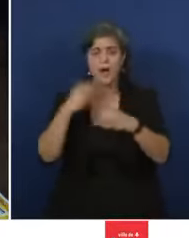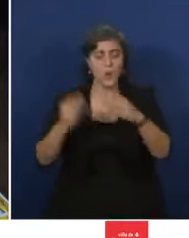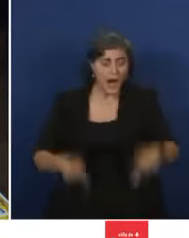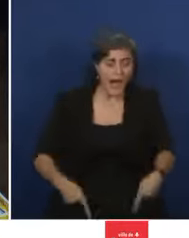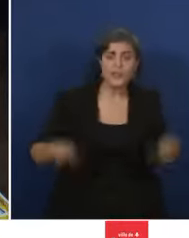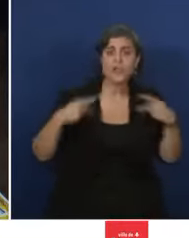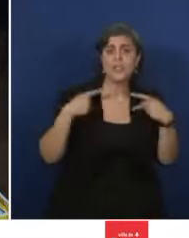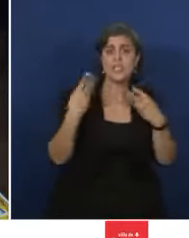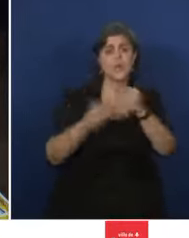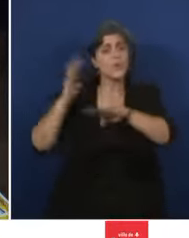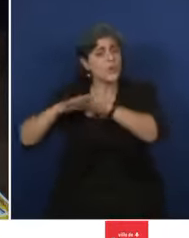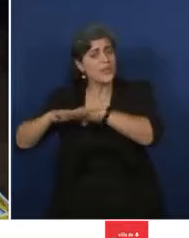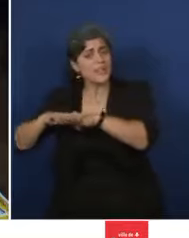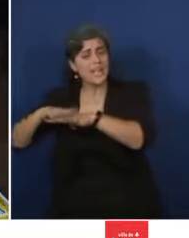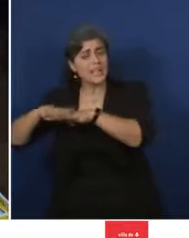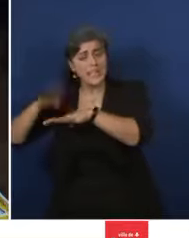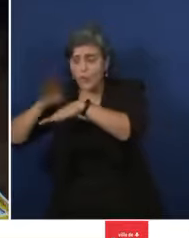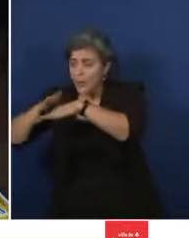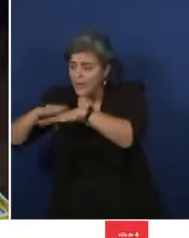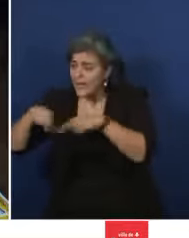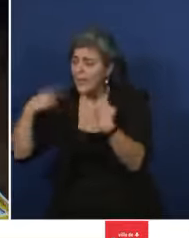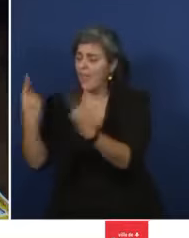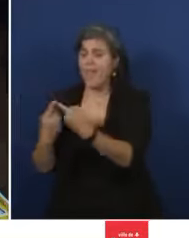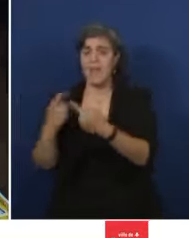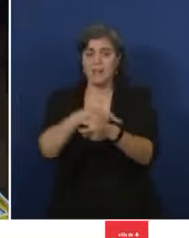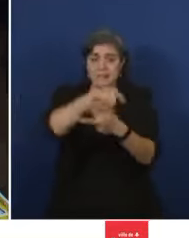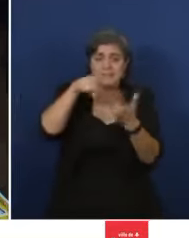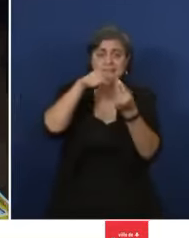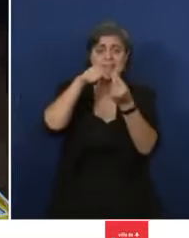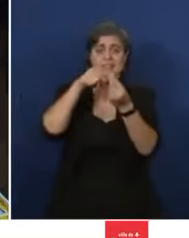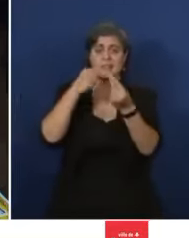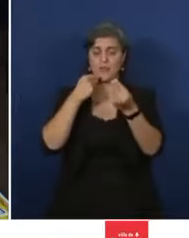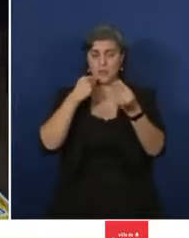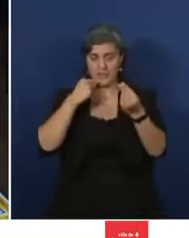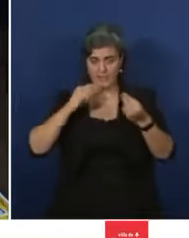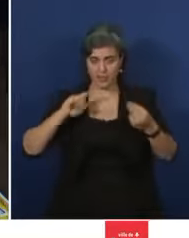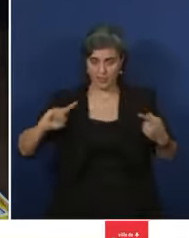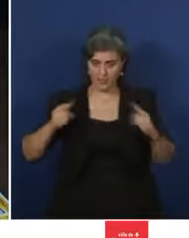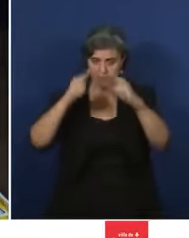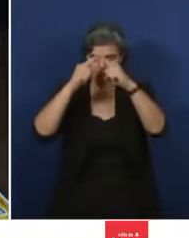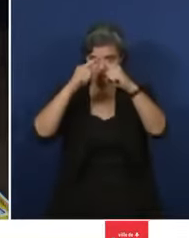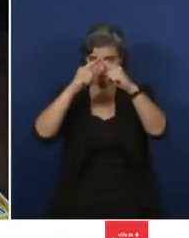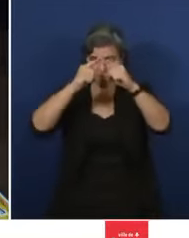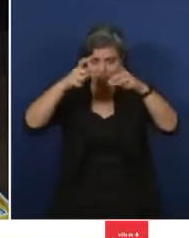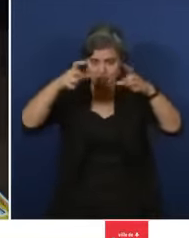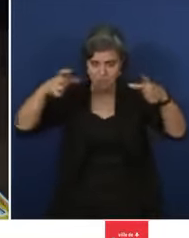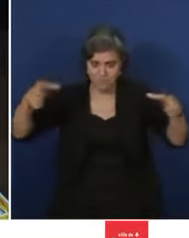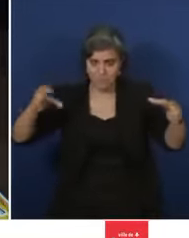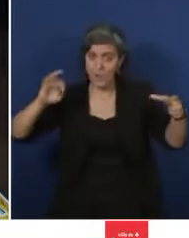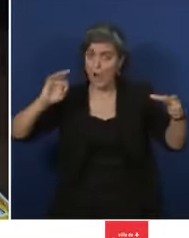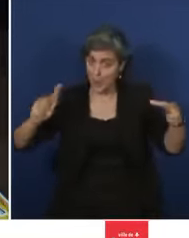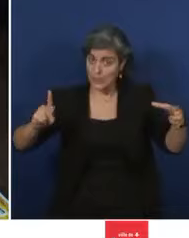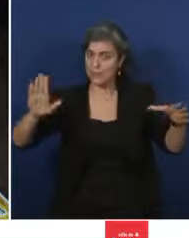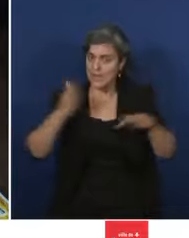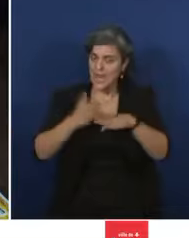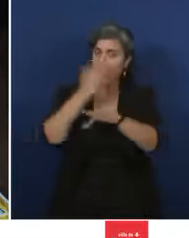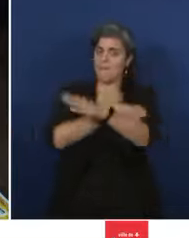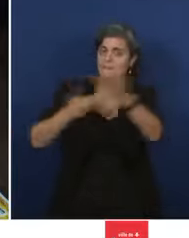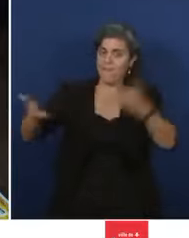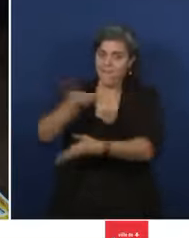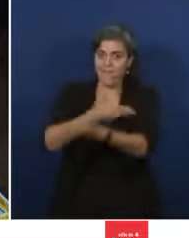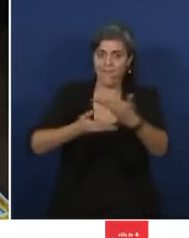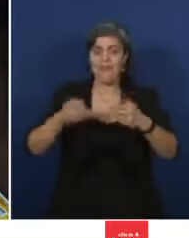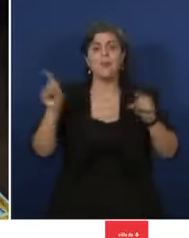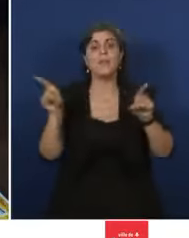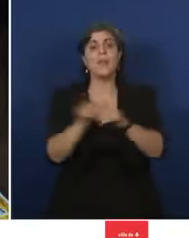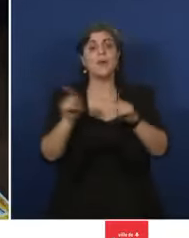conseils de quartier, la façon d'aborder la géographie de l'extension, la question aussi, et vous le dites souvent, comment on concilie la question